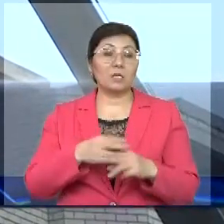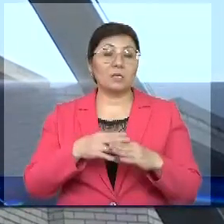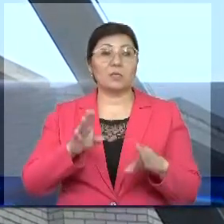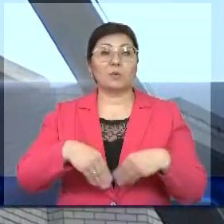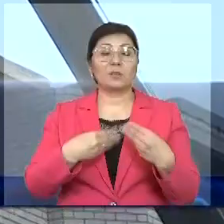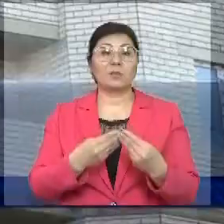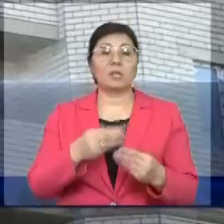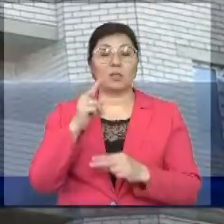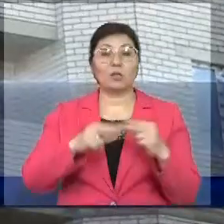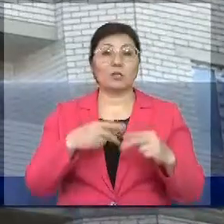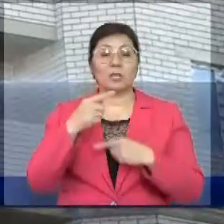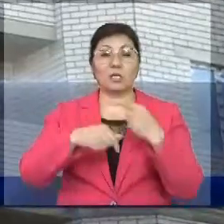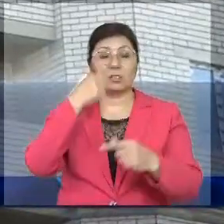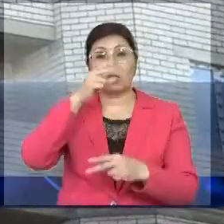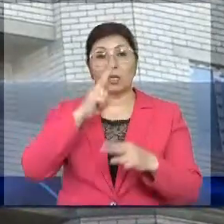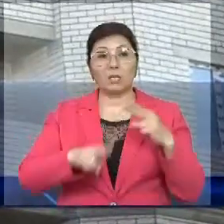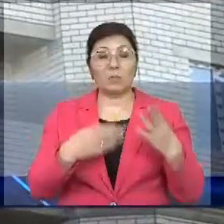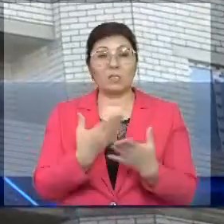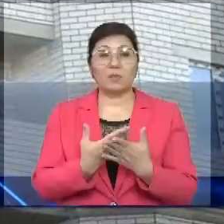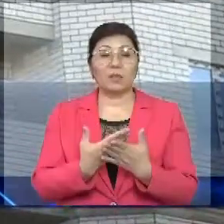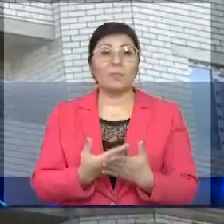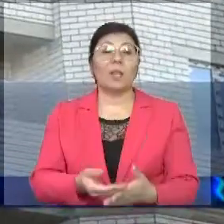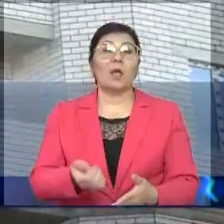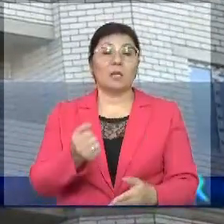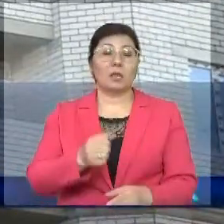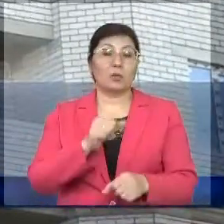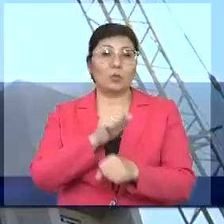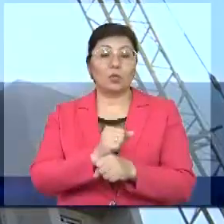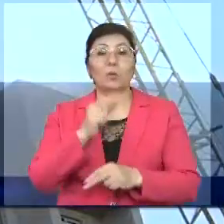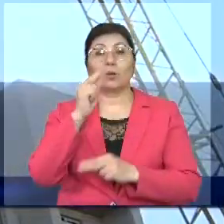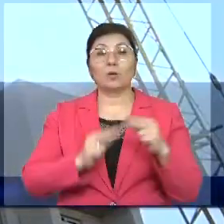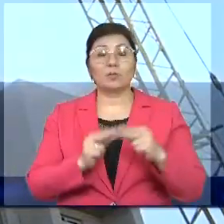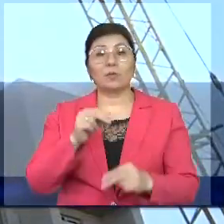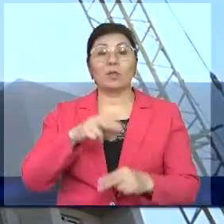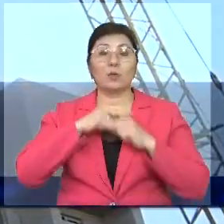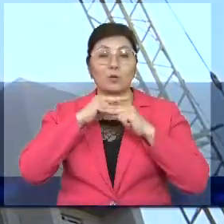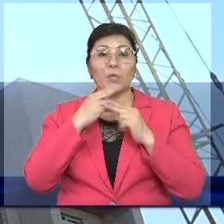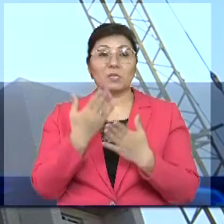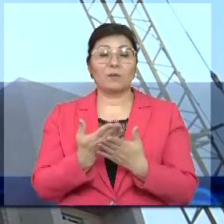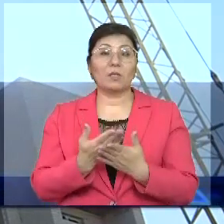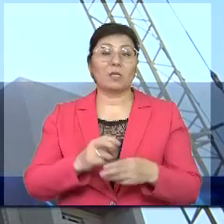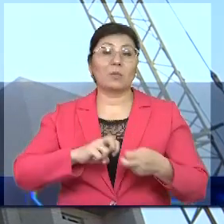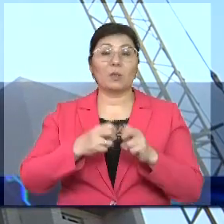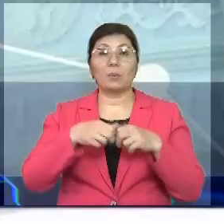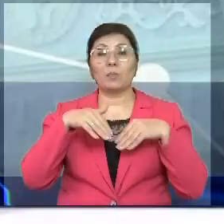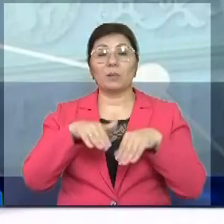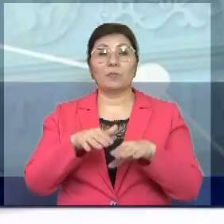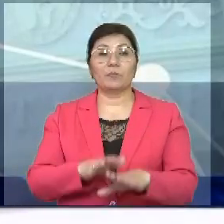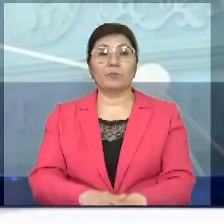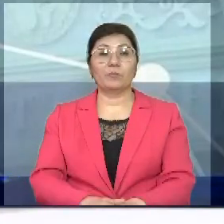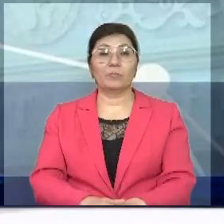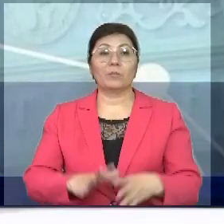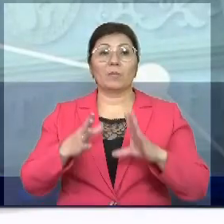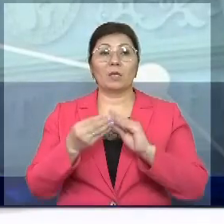аяқталады. Тағы 7 көп қабатты үй жобалау сатысында. Сақалды құрылыстарға да көңіл бөлініп жатыр. Үлескерлер мәселесі де назарда.